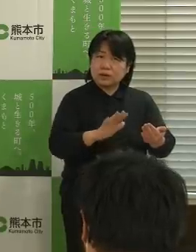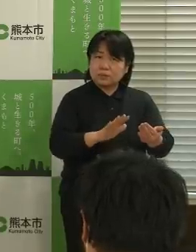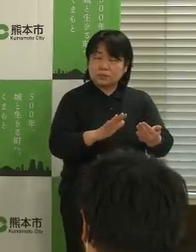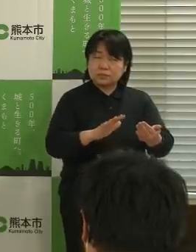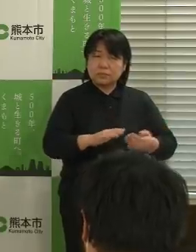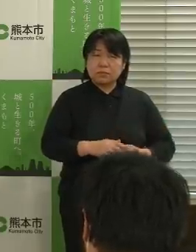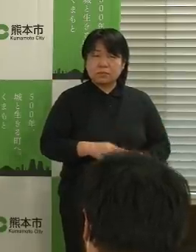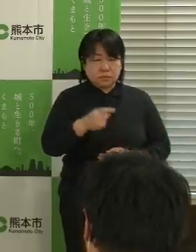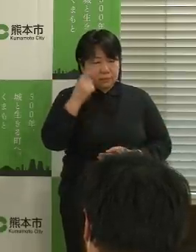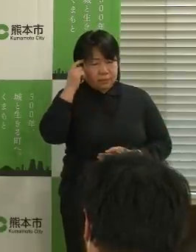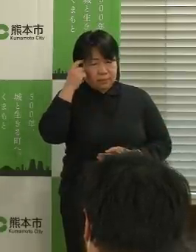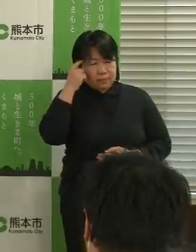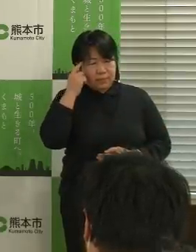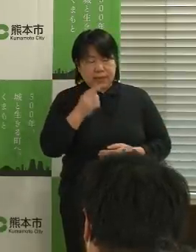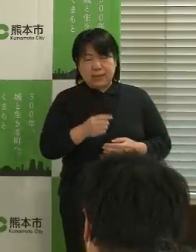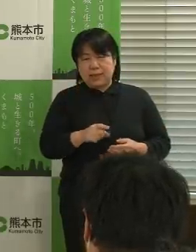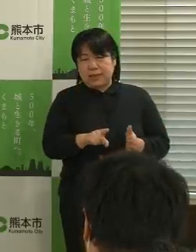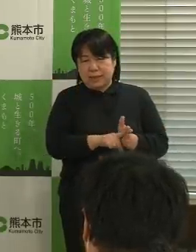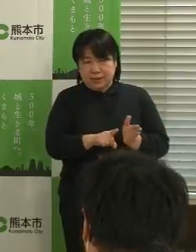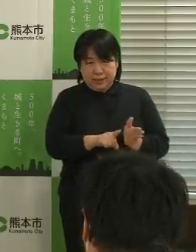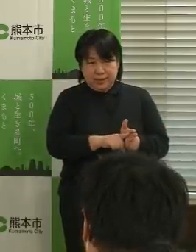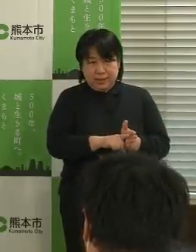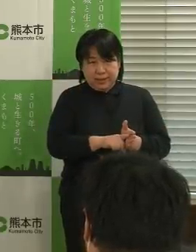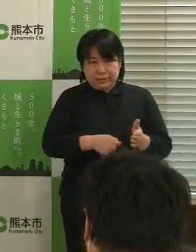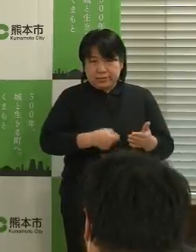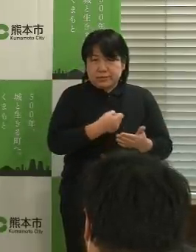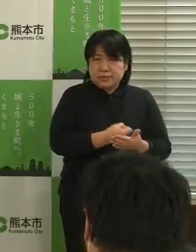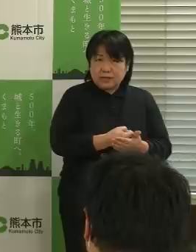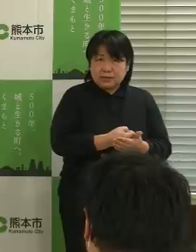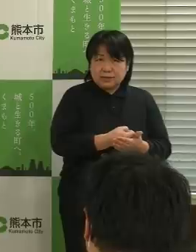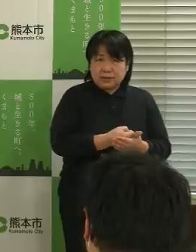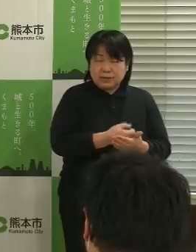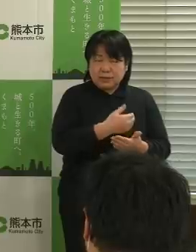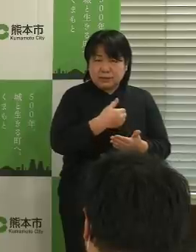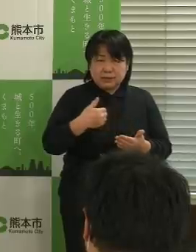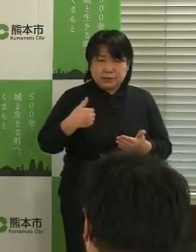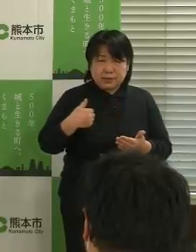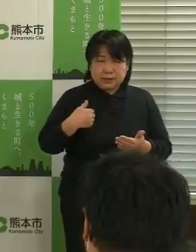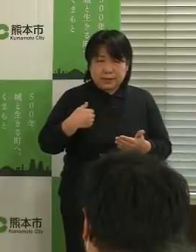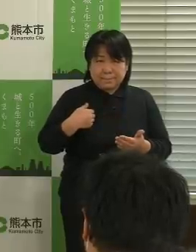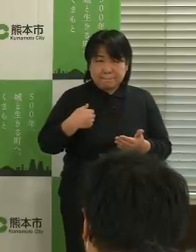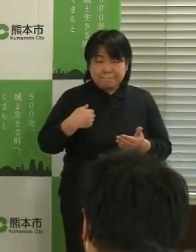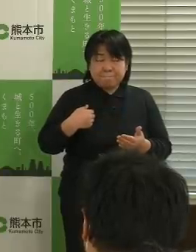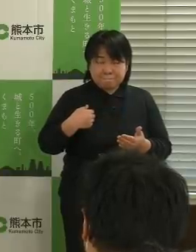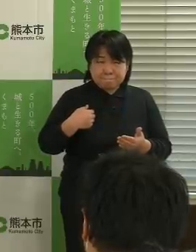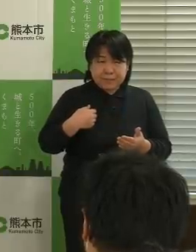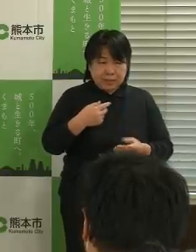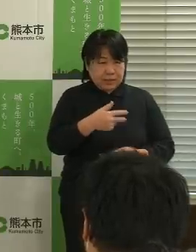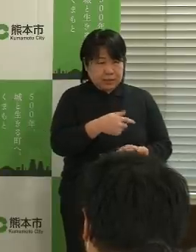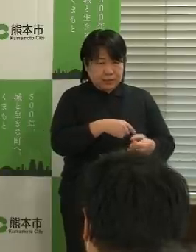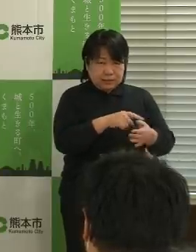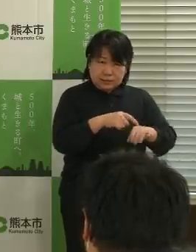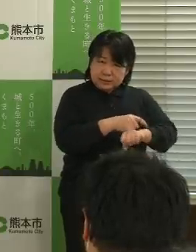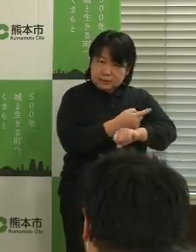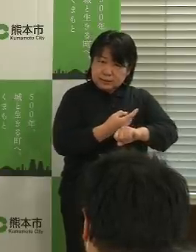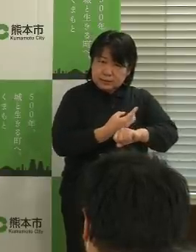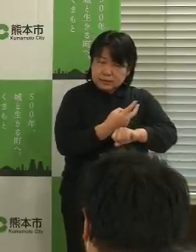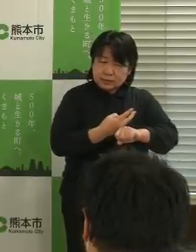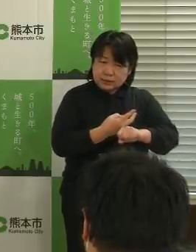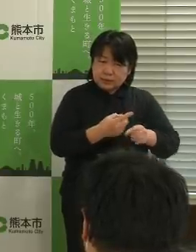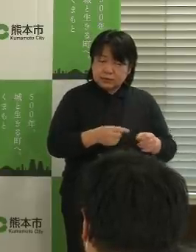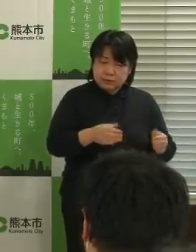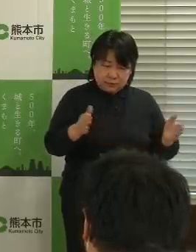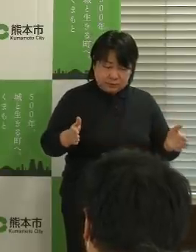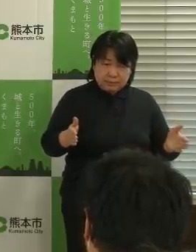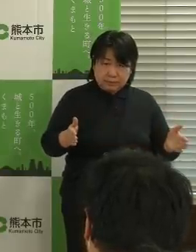えますと、これはもう早く決断をして、できるだけですね、余裕を持って対応した方が、その